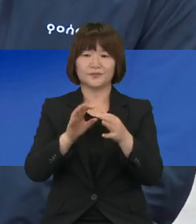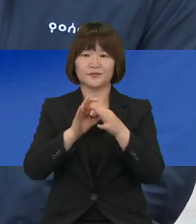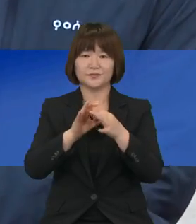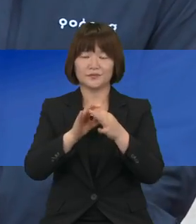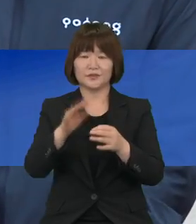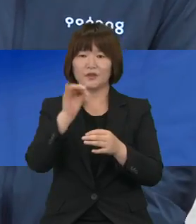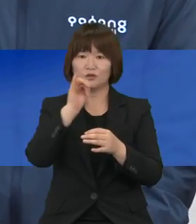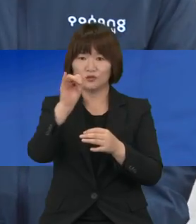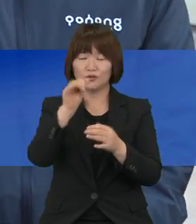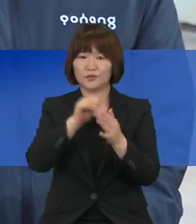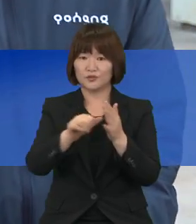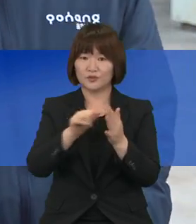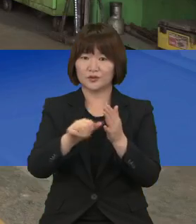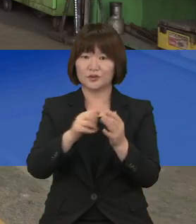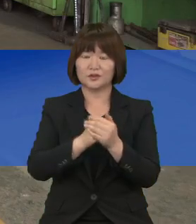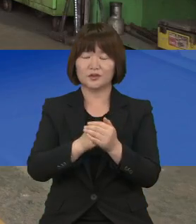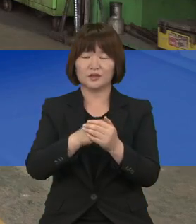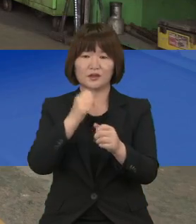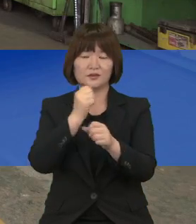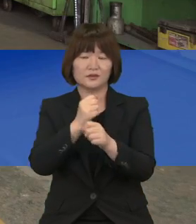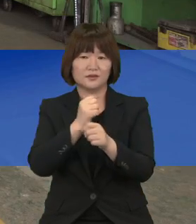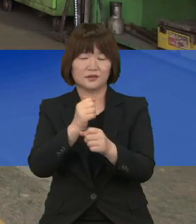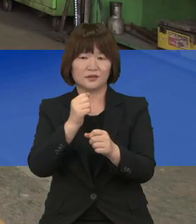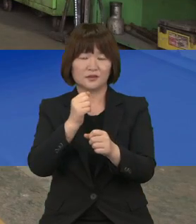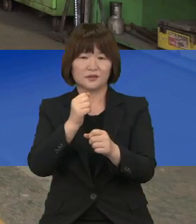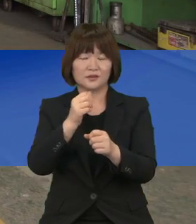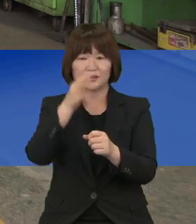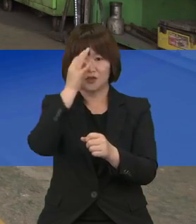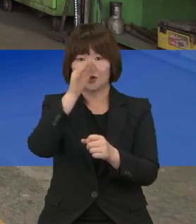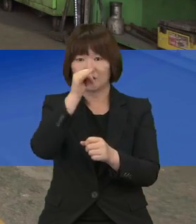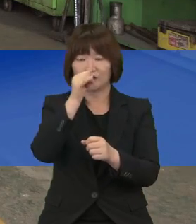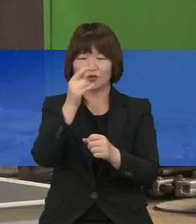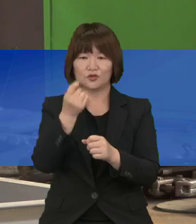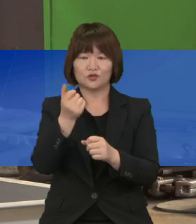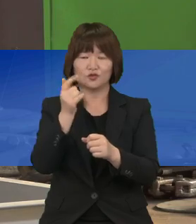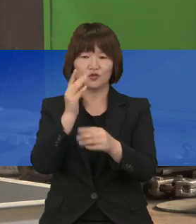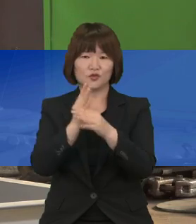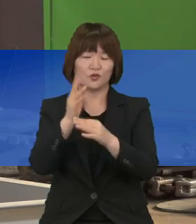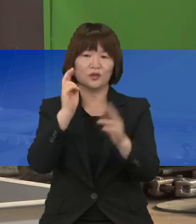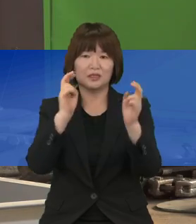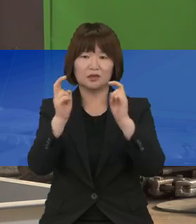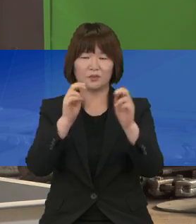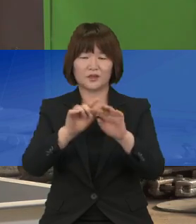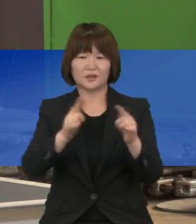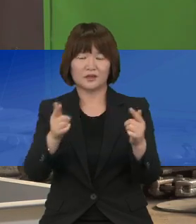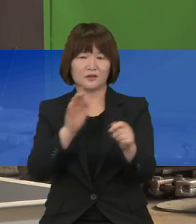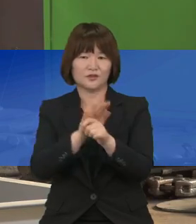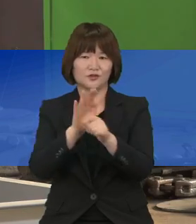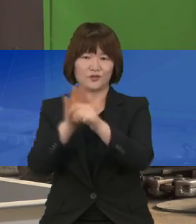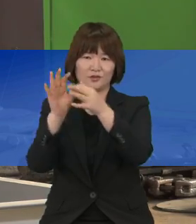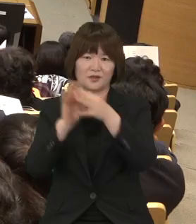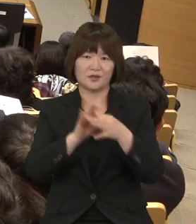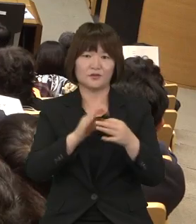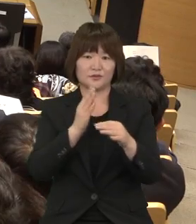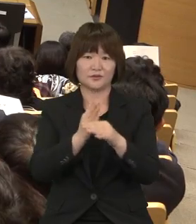이를 통해 우수한 품질, 뛰어난 제작 기술을 보유하고 있는 중소기업에 다양한 지원을 이어가고 있습니다.